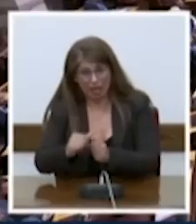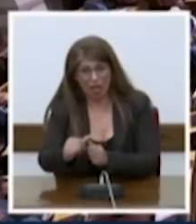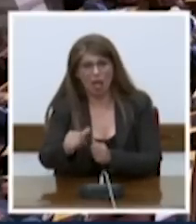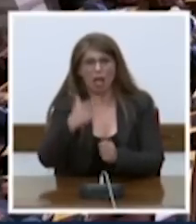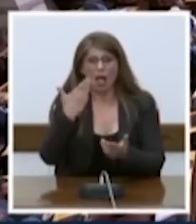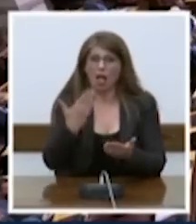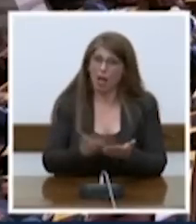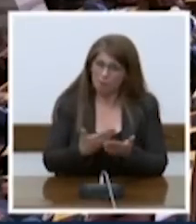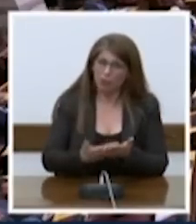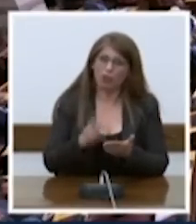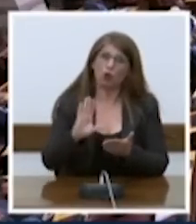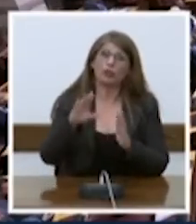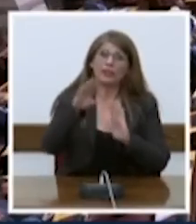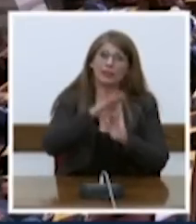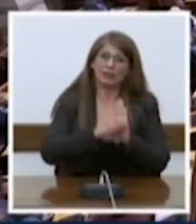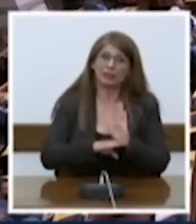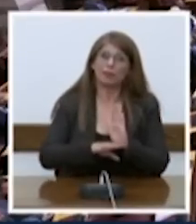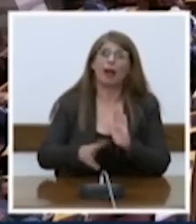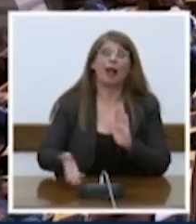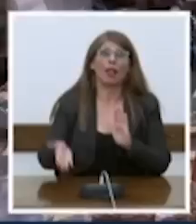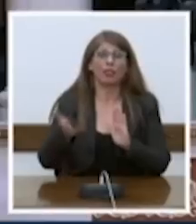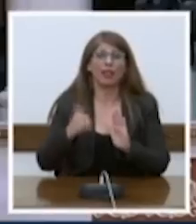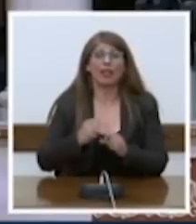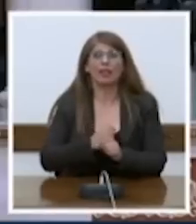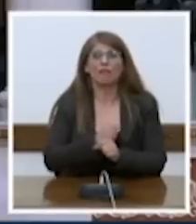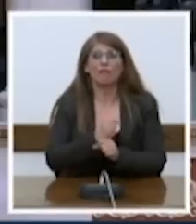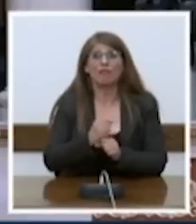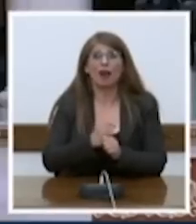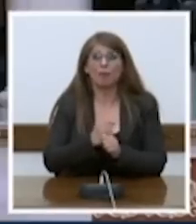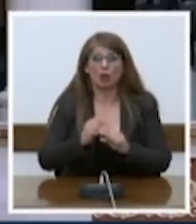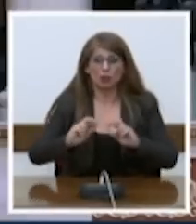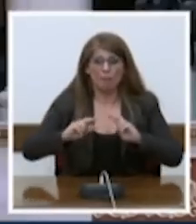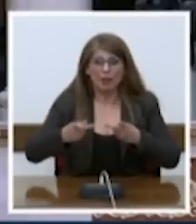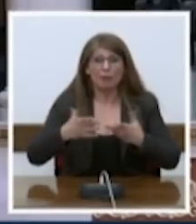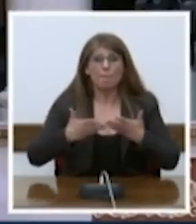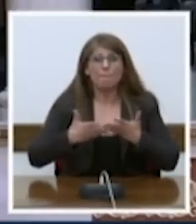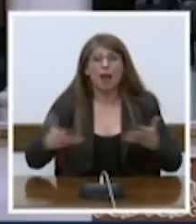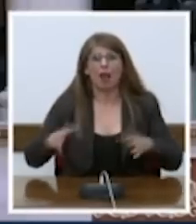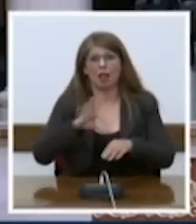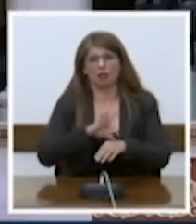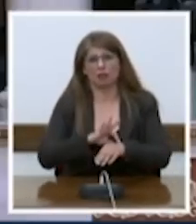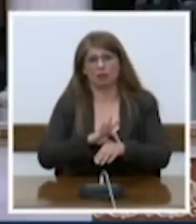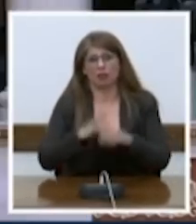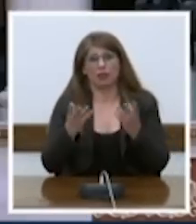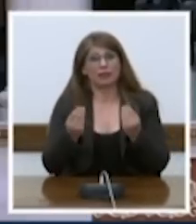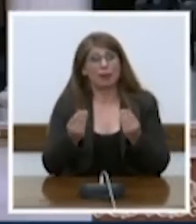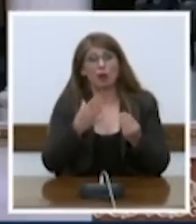Αποδεικνύεται ότι το σύστημα δεν διαθέτει φάρμακο για τη μεγάλη ασθένειά του, τα πολλά